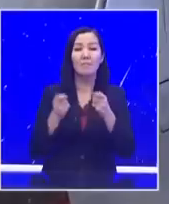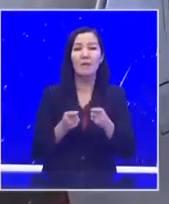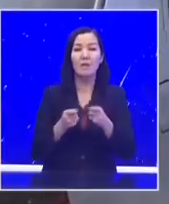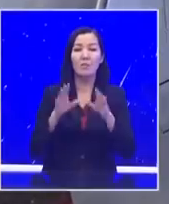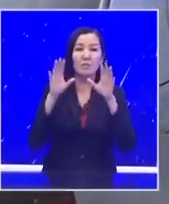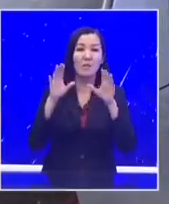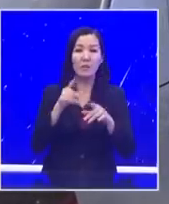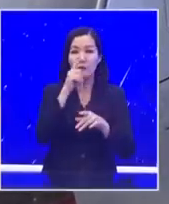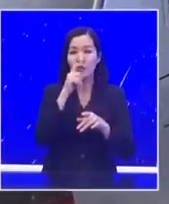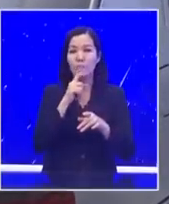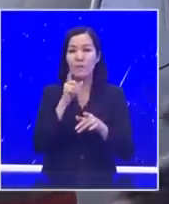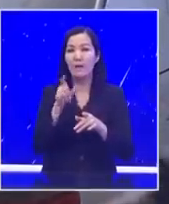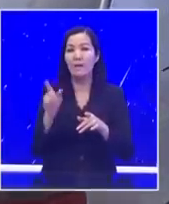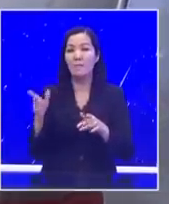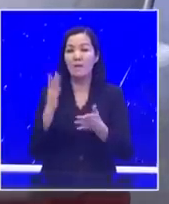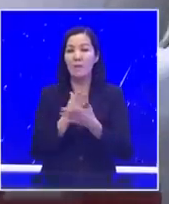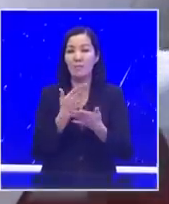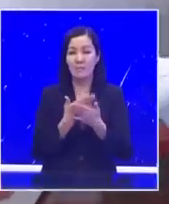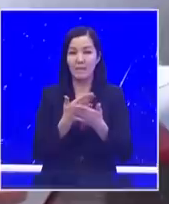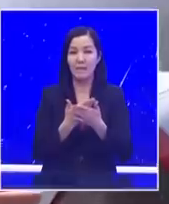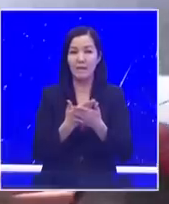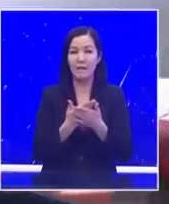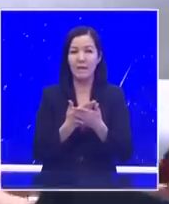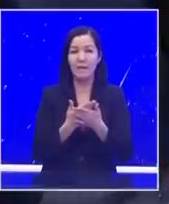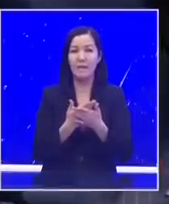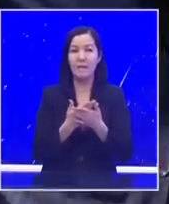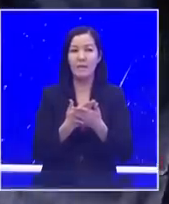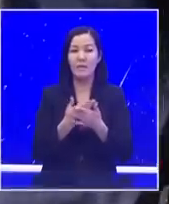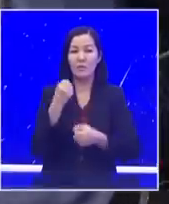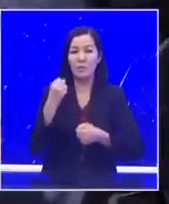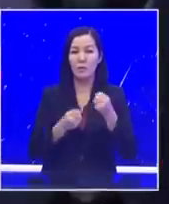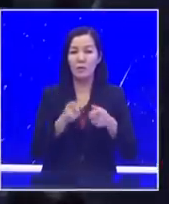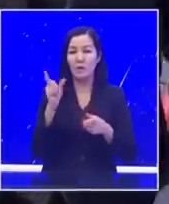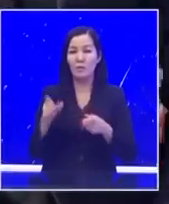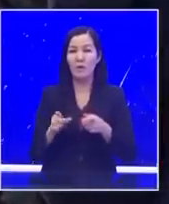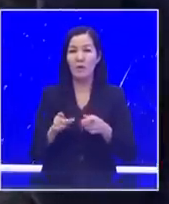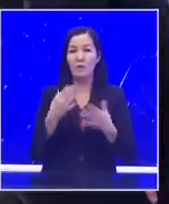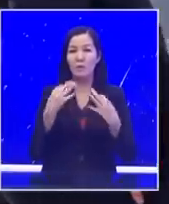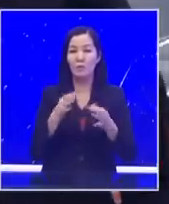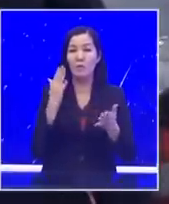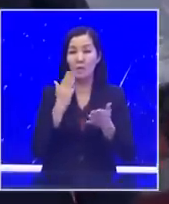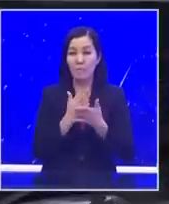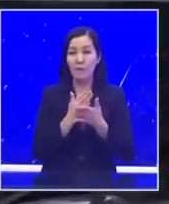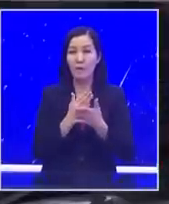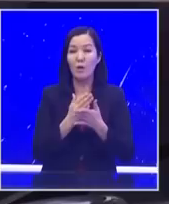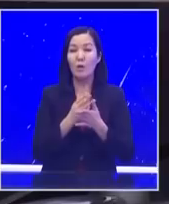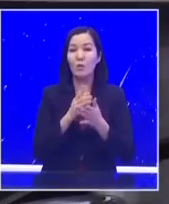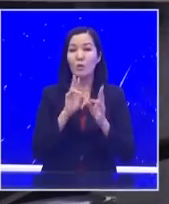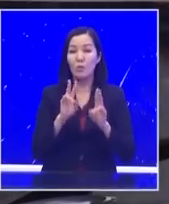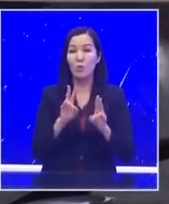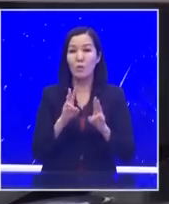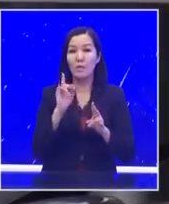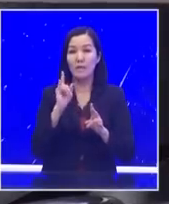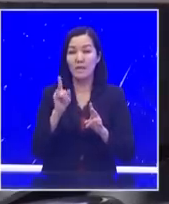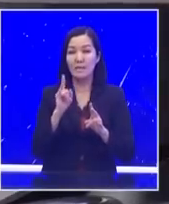толық түсінбегендер кездесті. Мәселен, мына азаматтың адамды жеке көлігімен тасымалдауға лицензиясы бар, алайда ресми такси